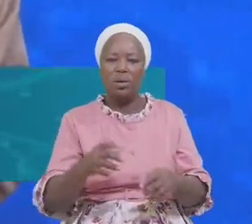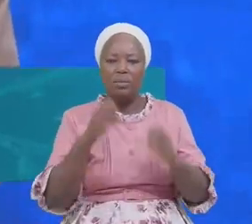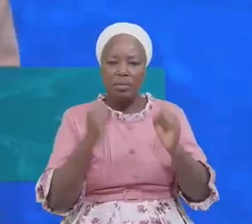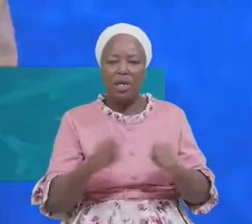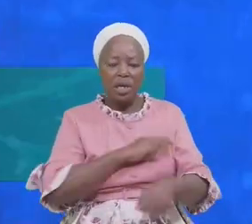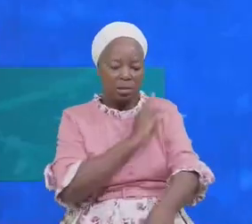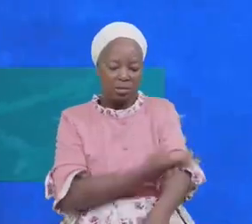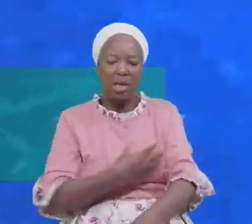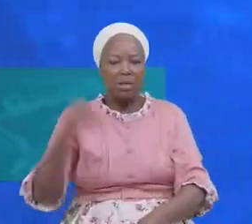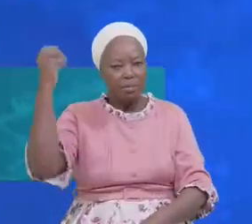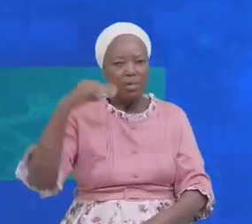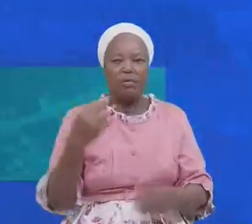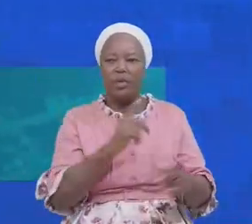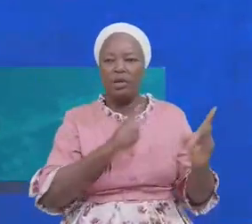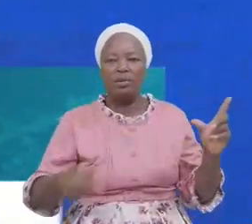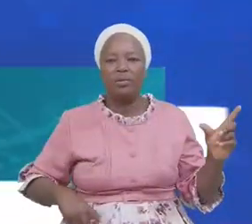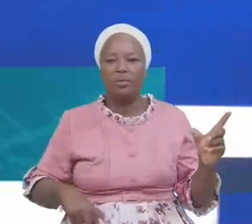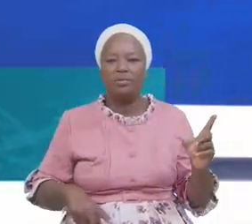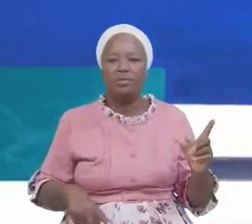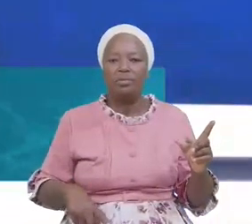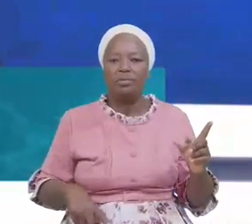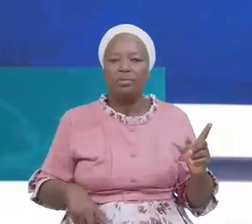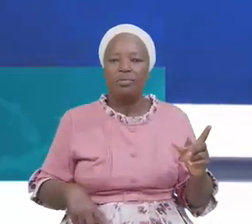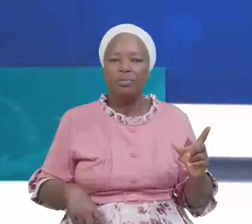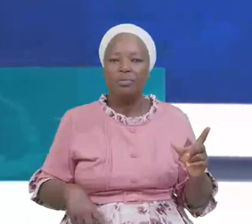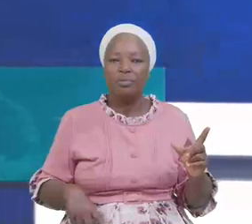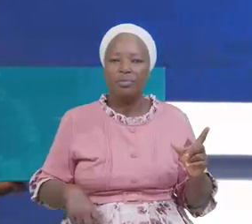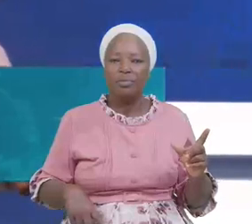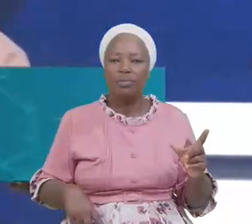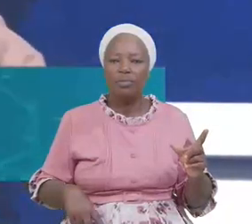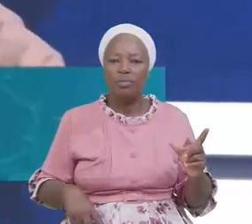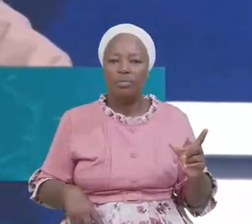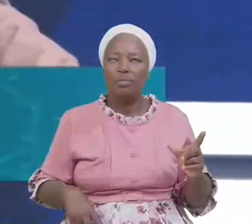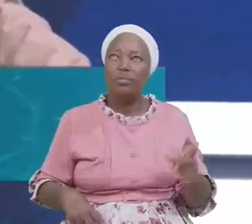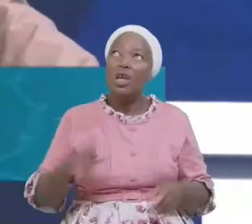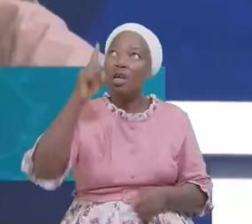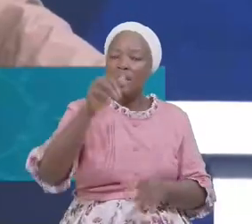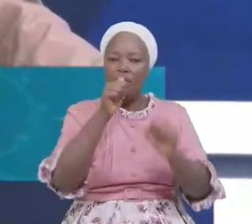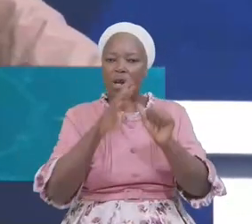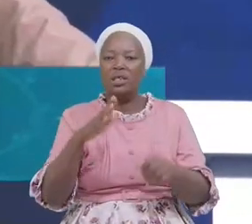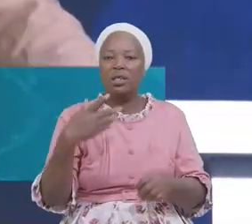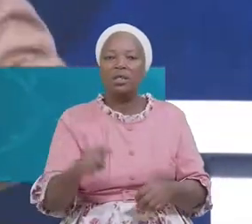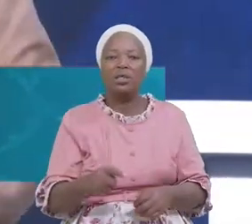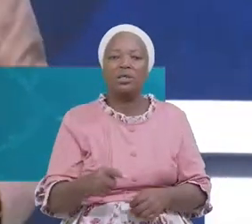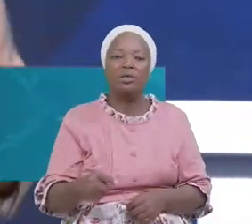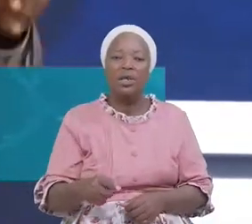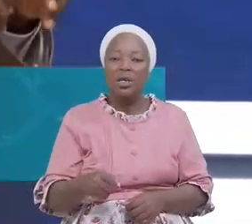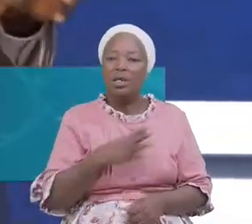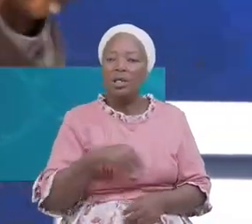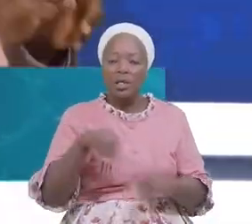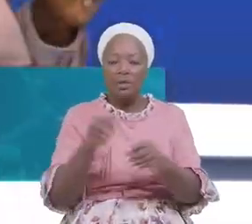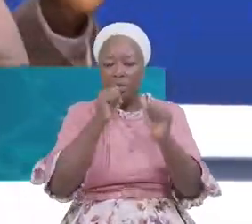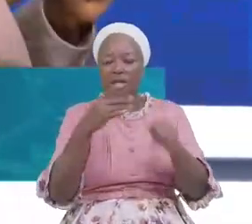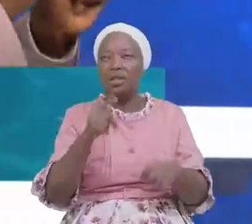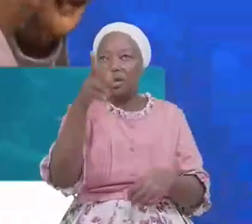Le croyant qui s'attend et qui s'attache à la puissance, à la force du Seigneur. Il bénit le Dieu d'Israël.